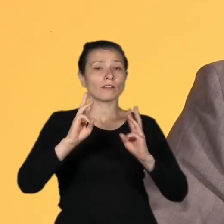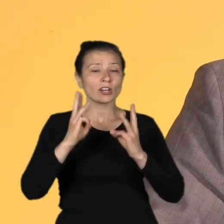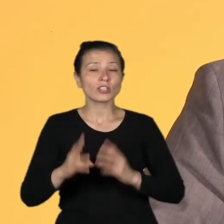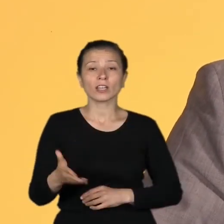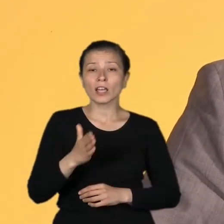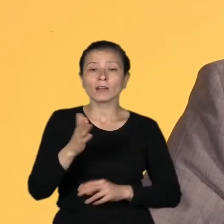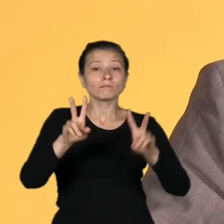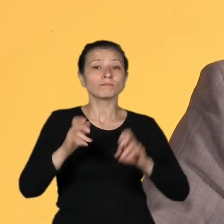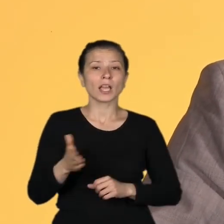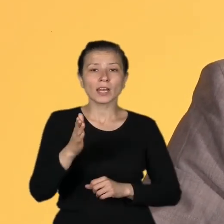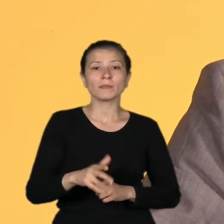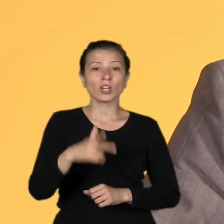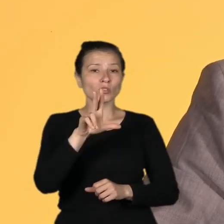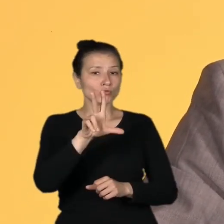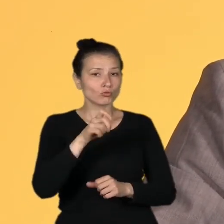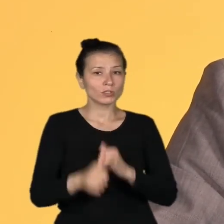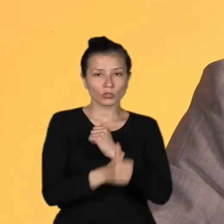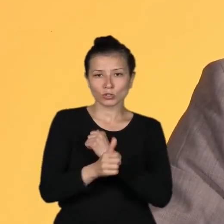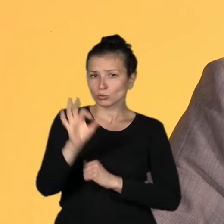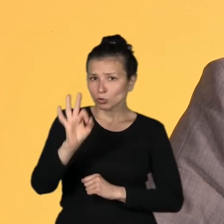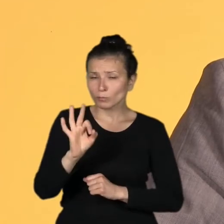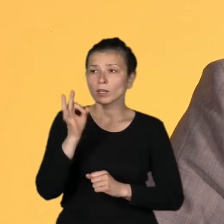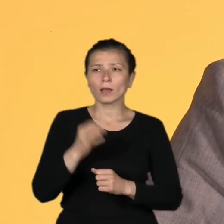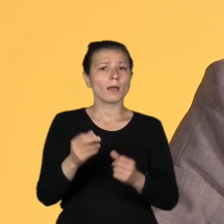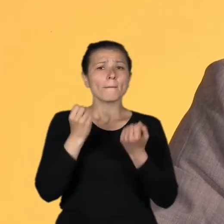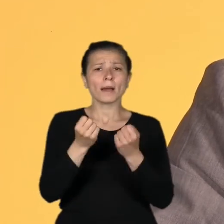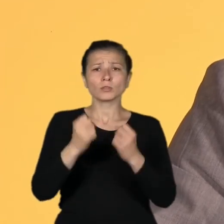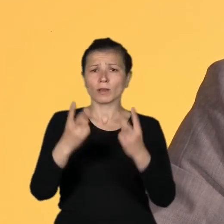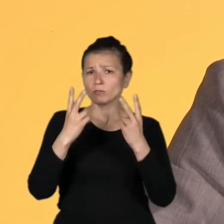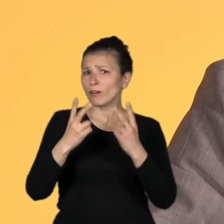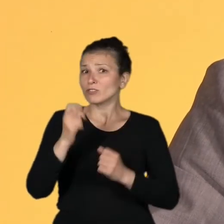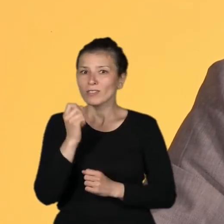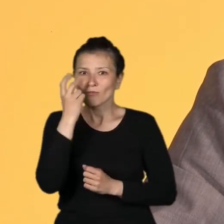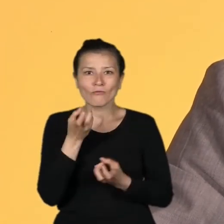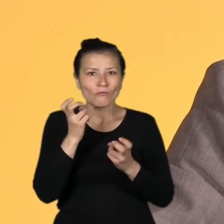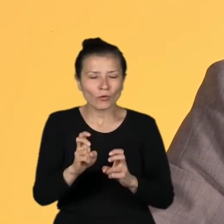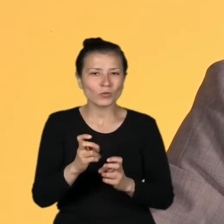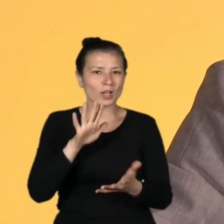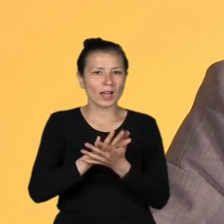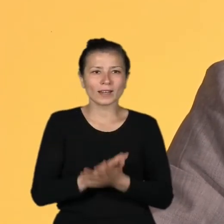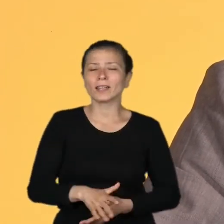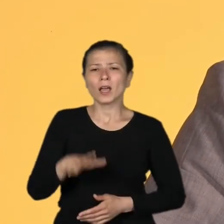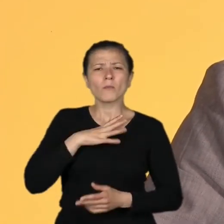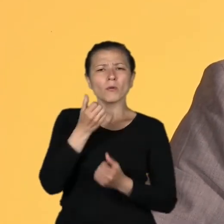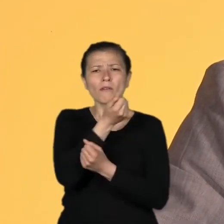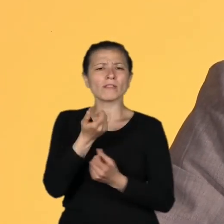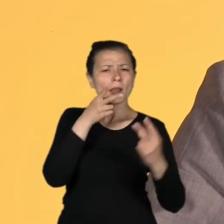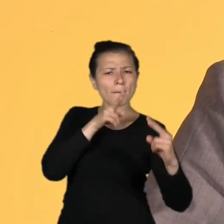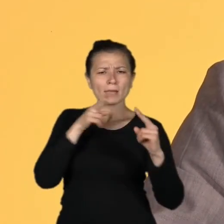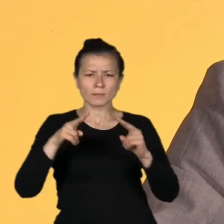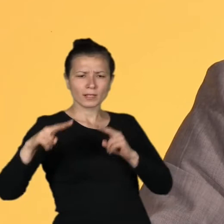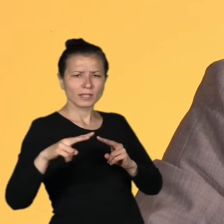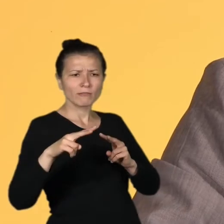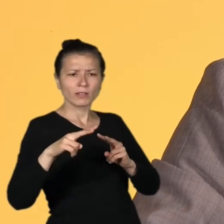stopni. Rzecz bardzo dobra i bardzo twórcza. Z wielu perspektyw udało się popatrzeć na to miasto, skodyfikować